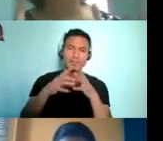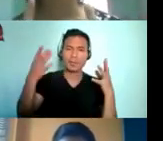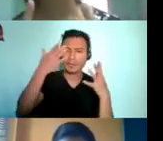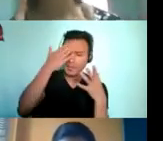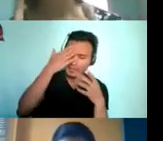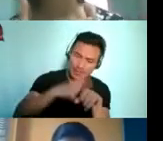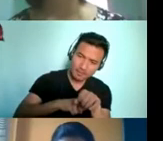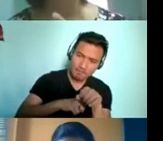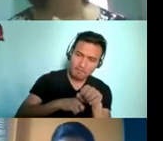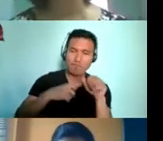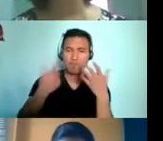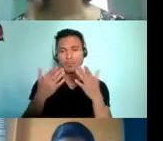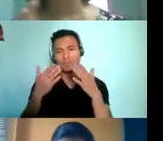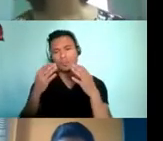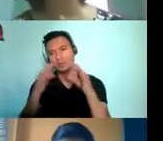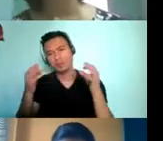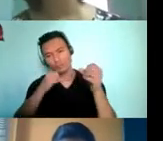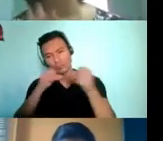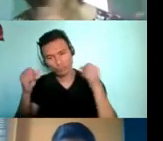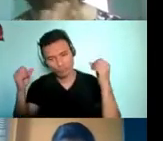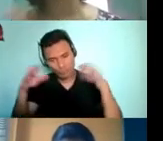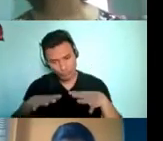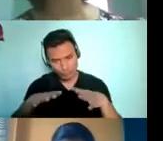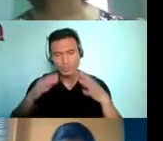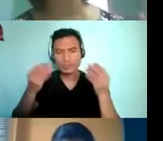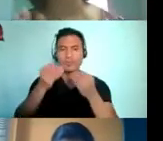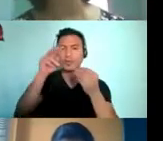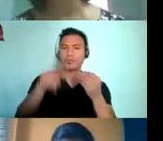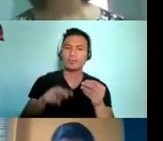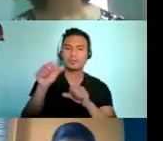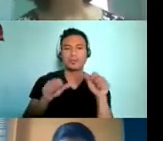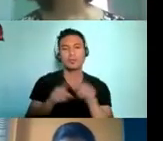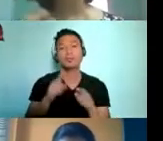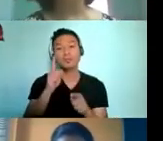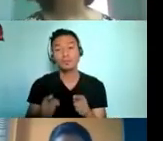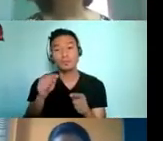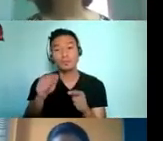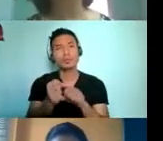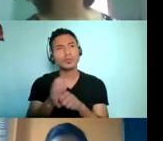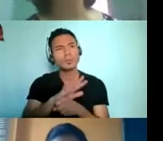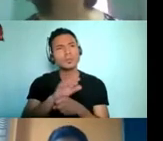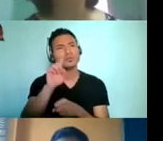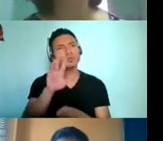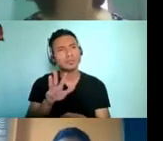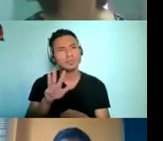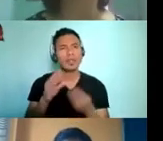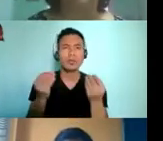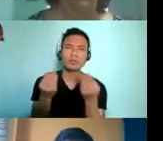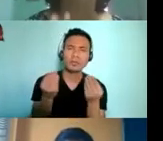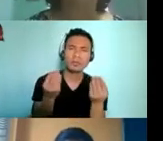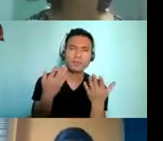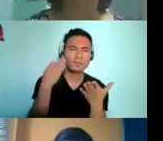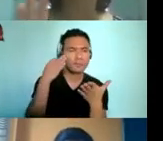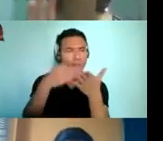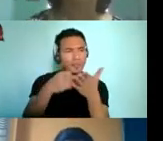होस् चाहे डिजास्टरमा होस् चाहे सामान्य अवस्थामा त्यो जहिले पनि हो भने, अहिले कोभिड-19 अलिकति